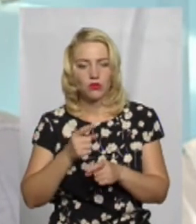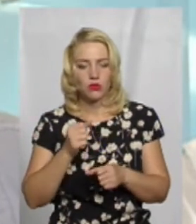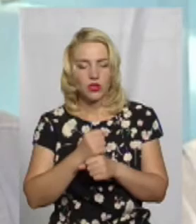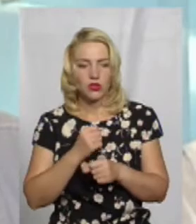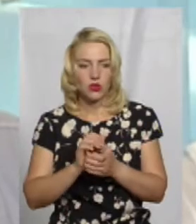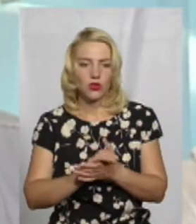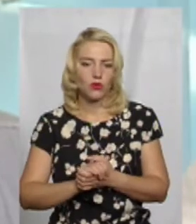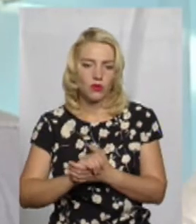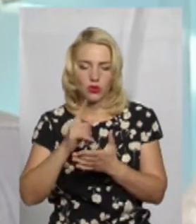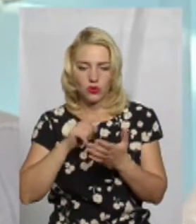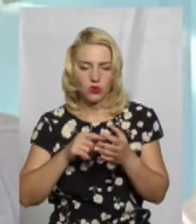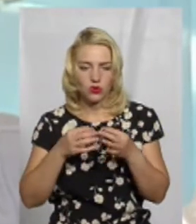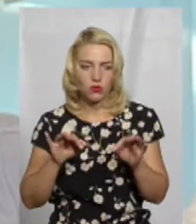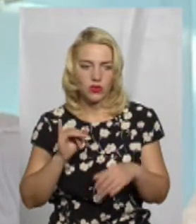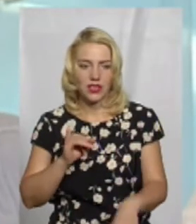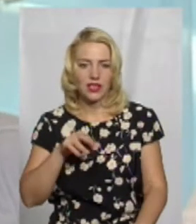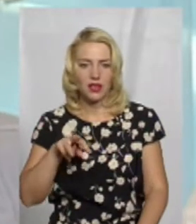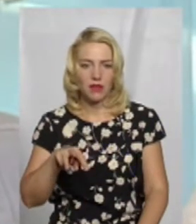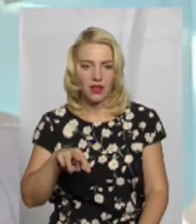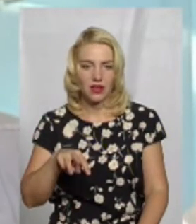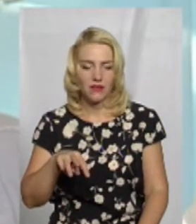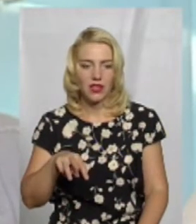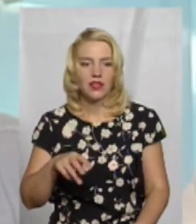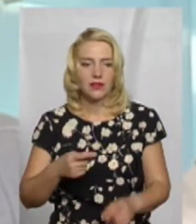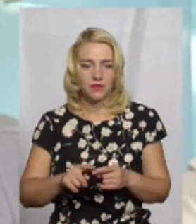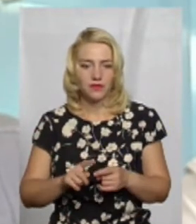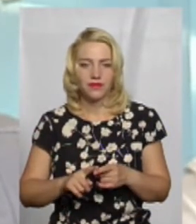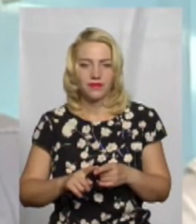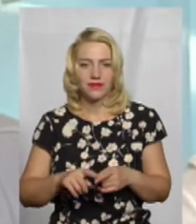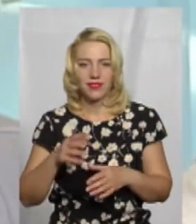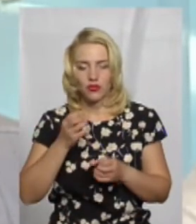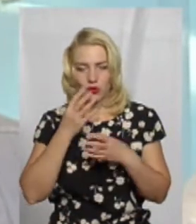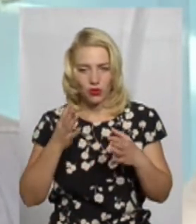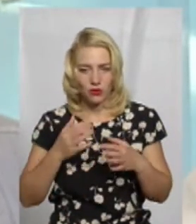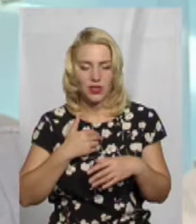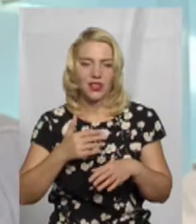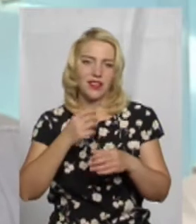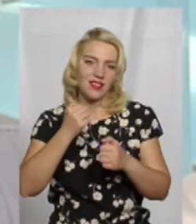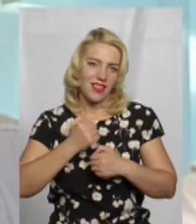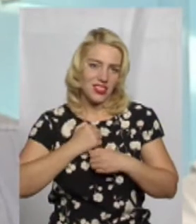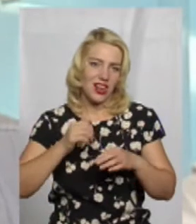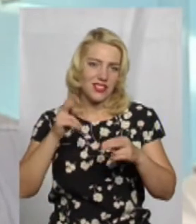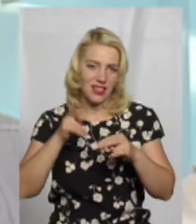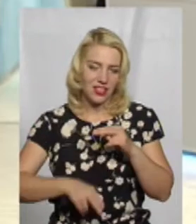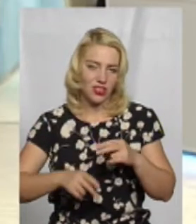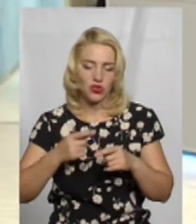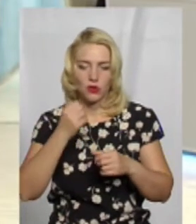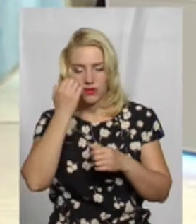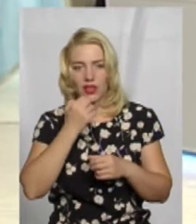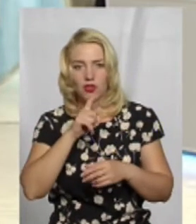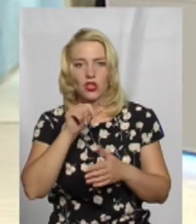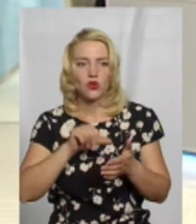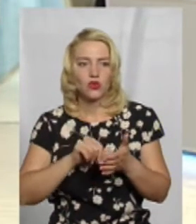працює комітет доступності. І Ірина Михайлівна, звичайно, вже на жаль, вагомий внесок. Дякую вам за